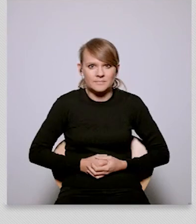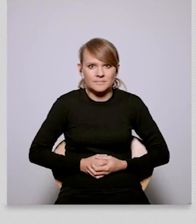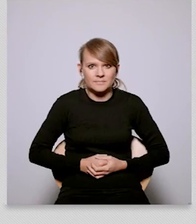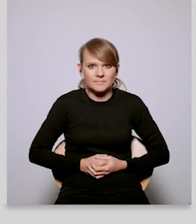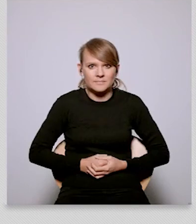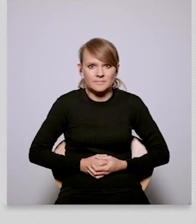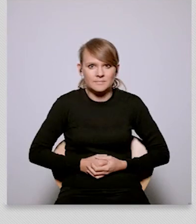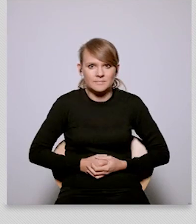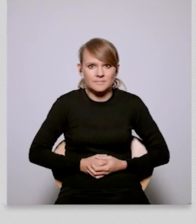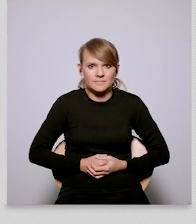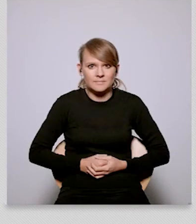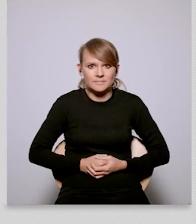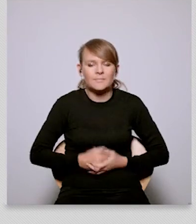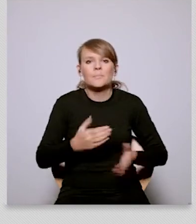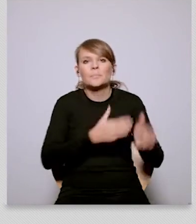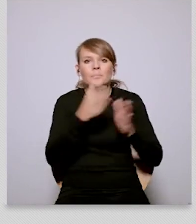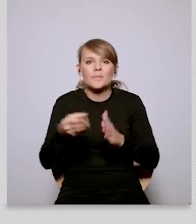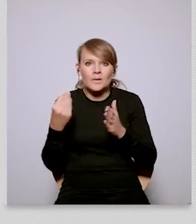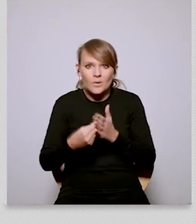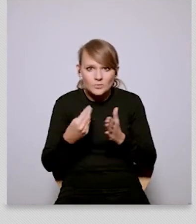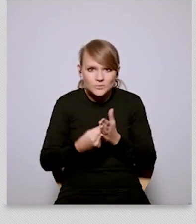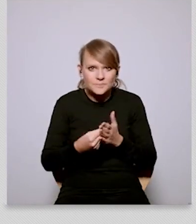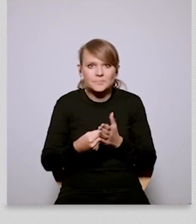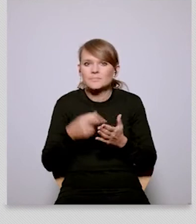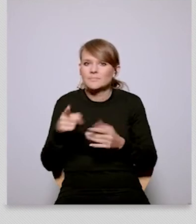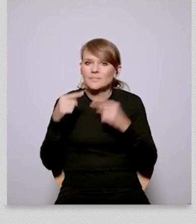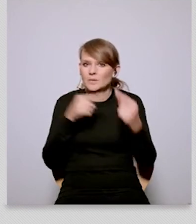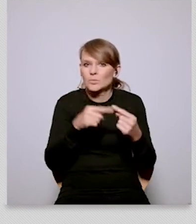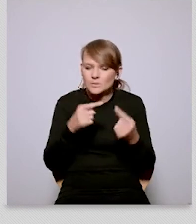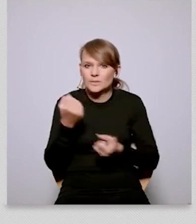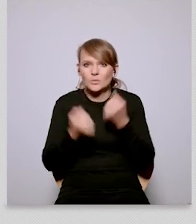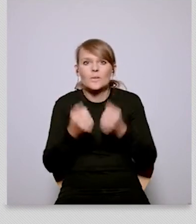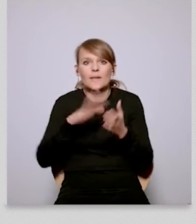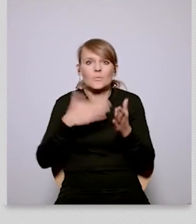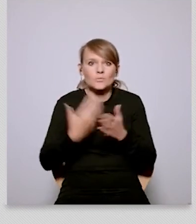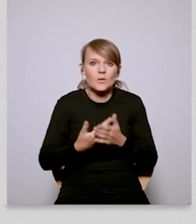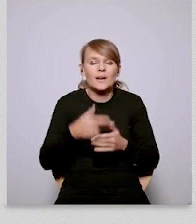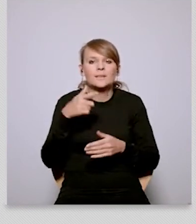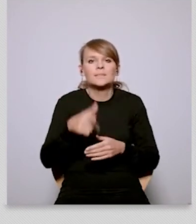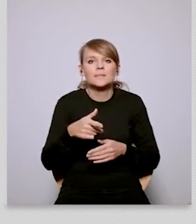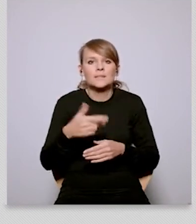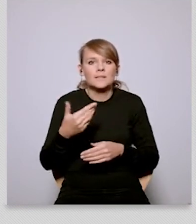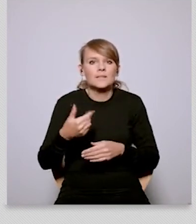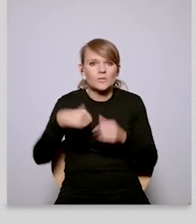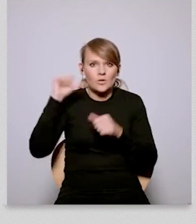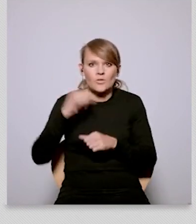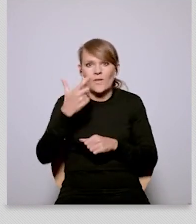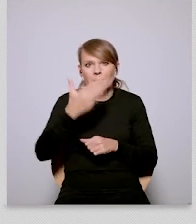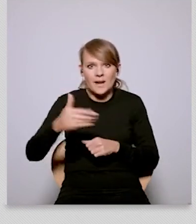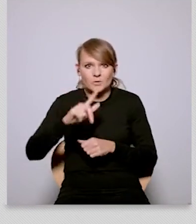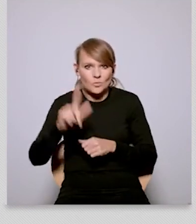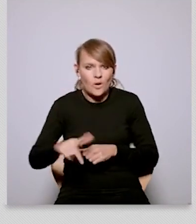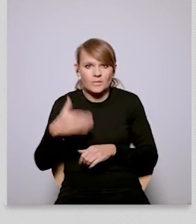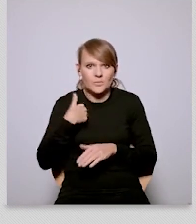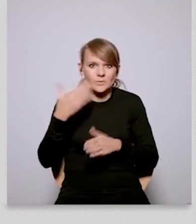na przykład straty górnictwa w zeszłym roku sięgnęły ponad 2 miliardy złotych no o tym